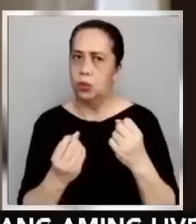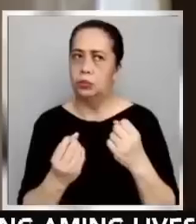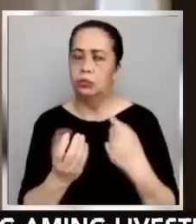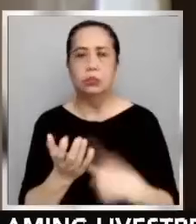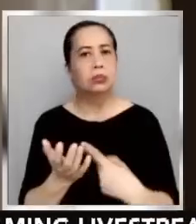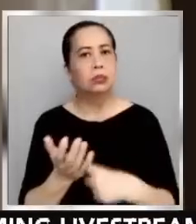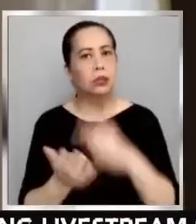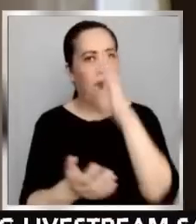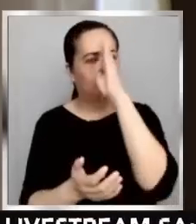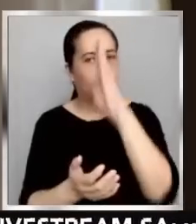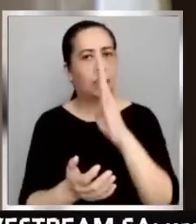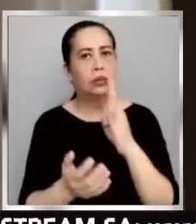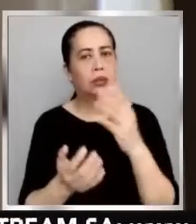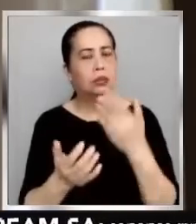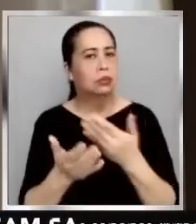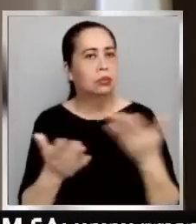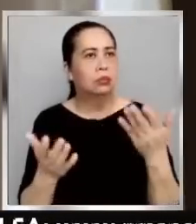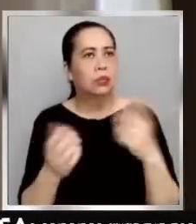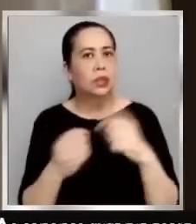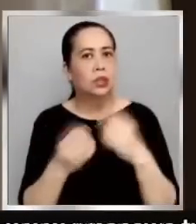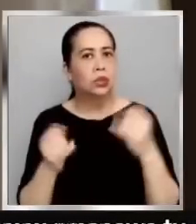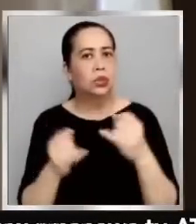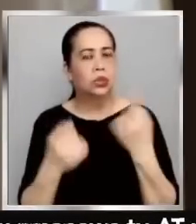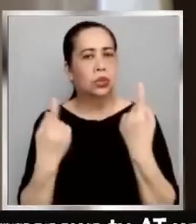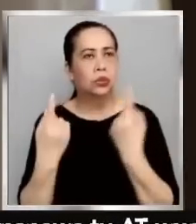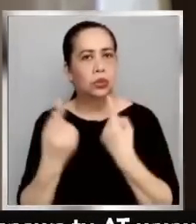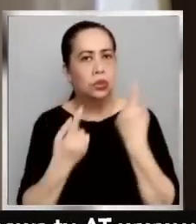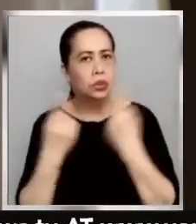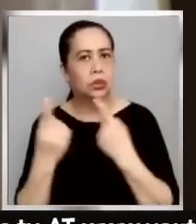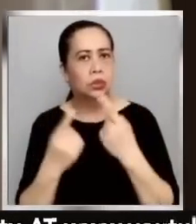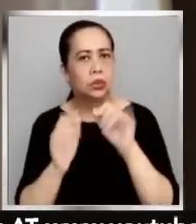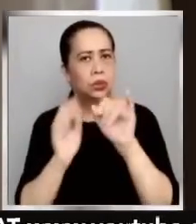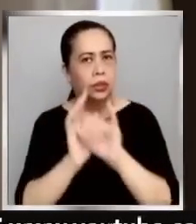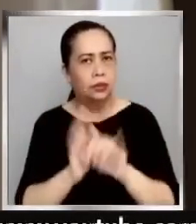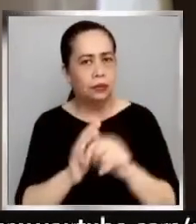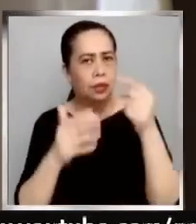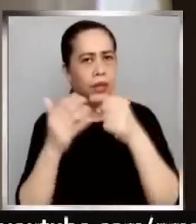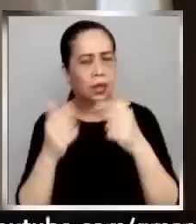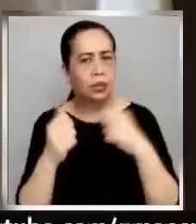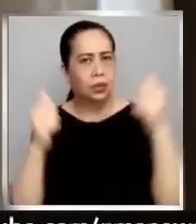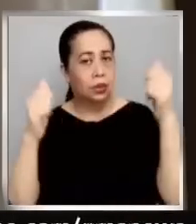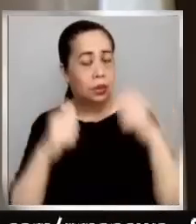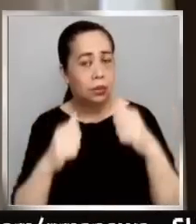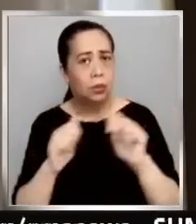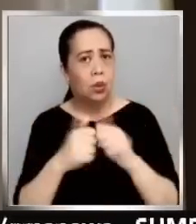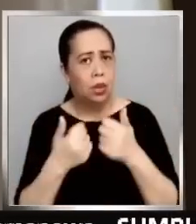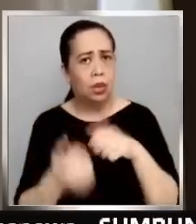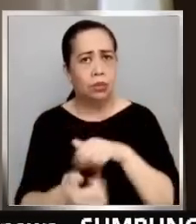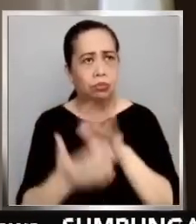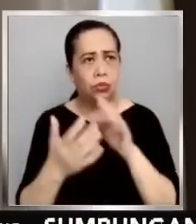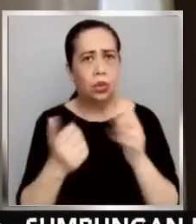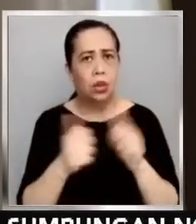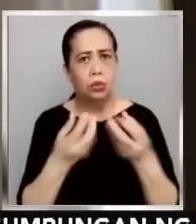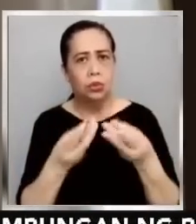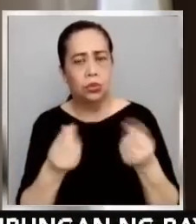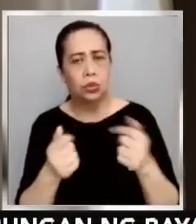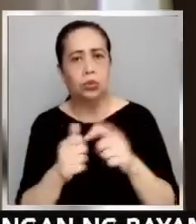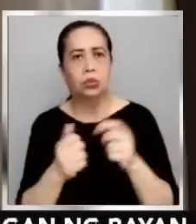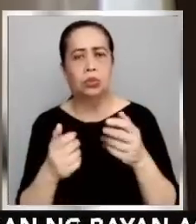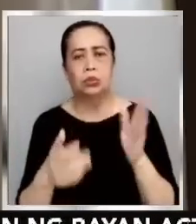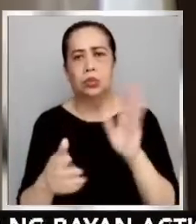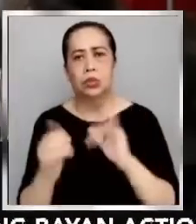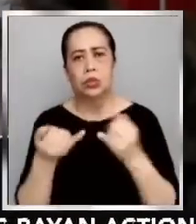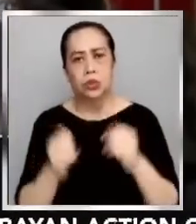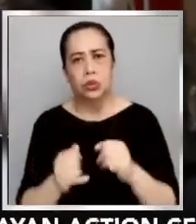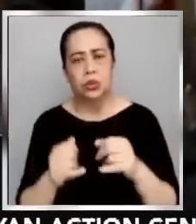of concern and will endeavor to identify mutually acceptable approaches towards addressing these issues in today's